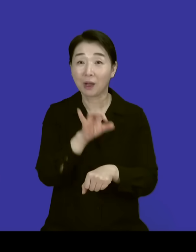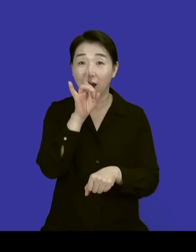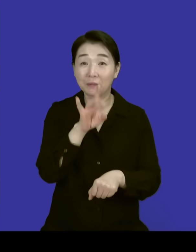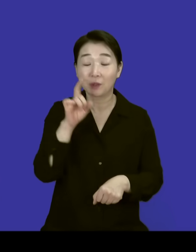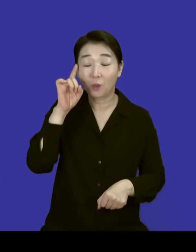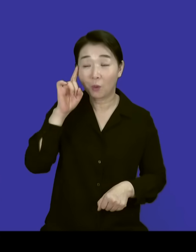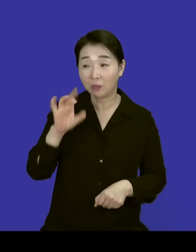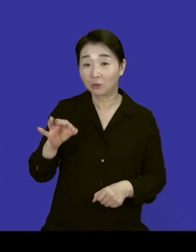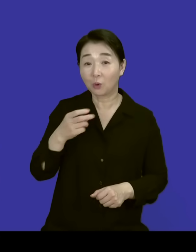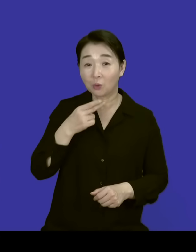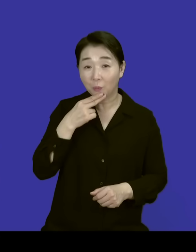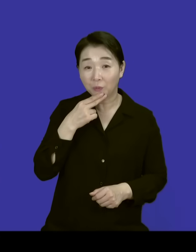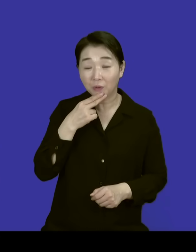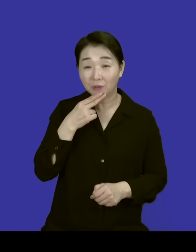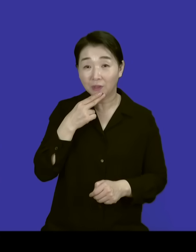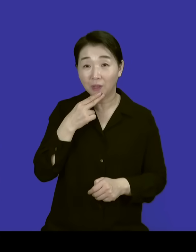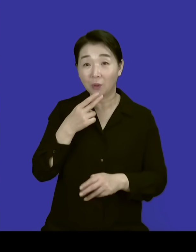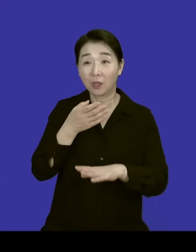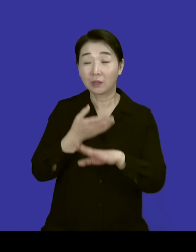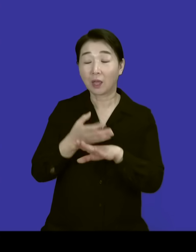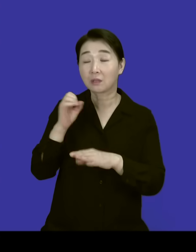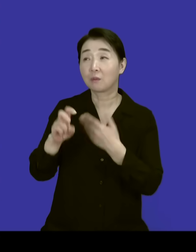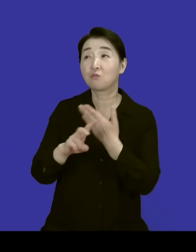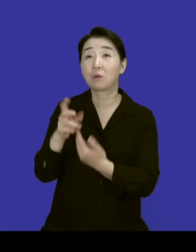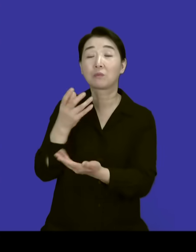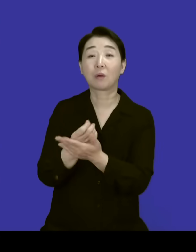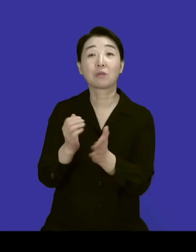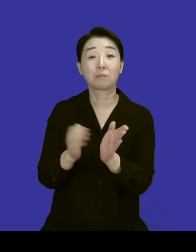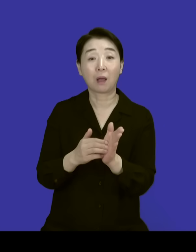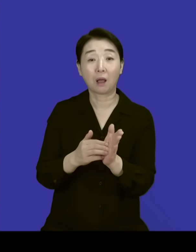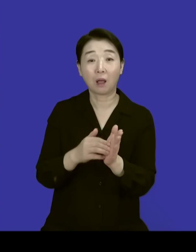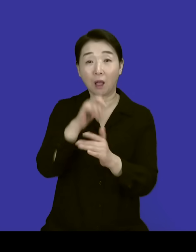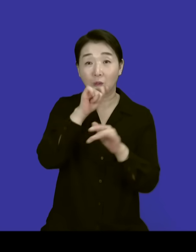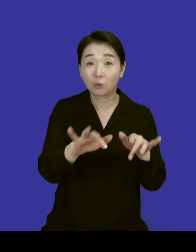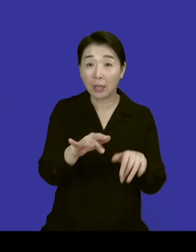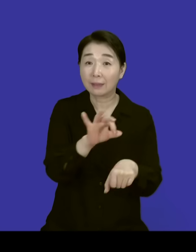돈이 없으면 네, 다른 사람들은 다 그냥 그런 거 쓰고 좋은